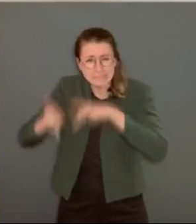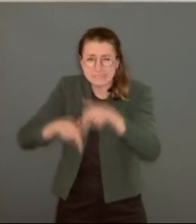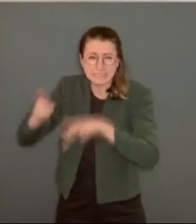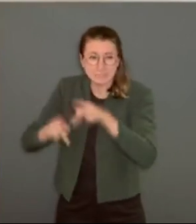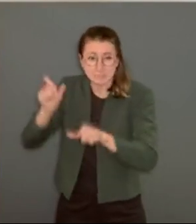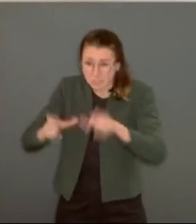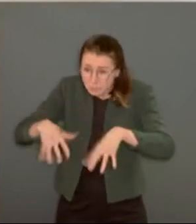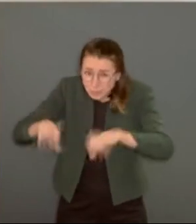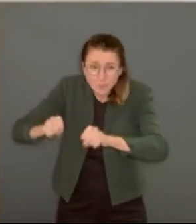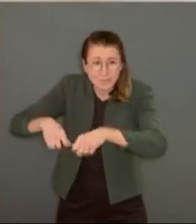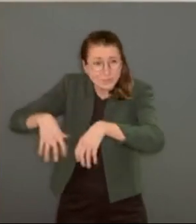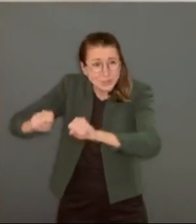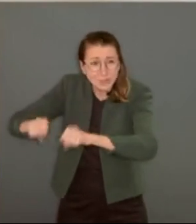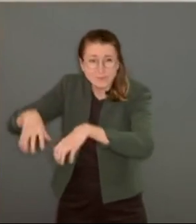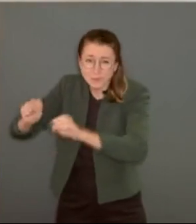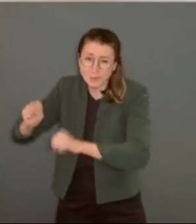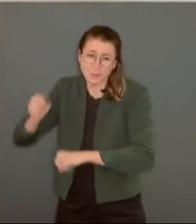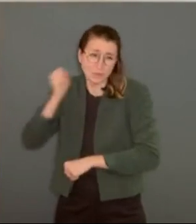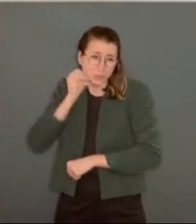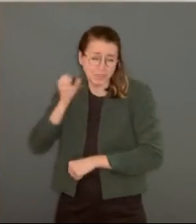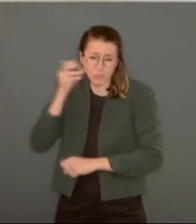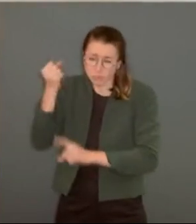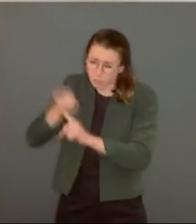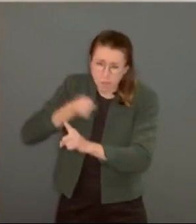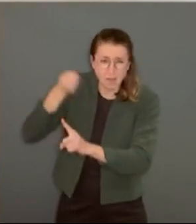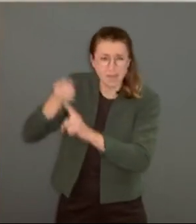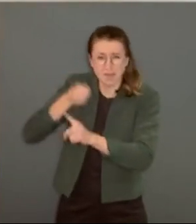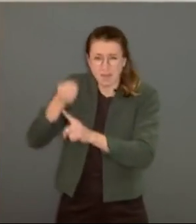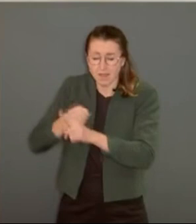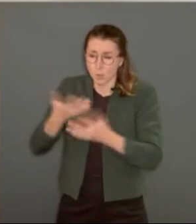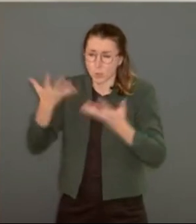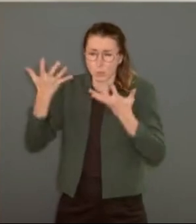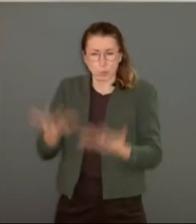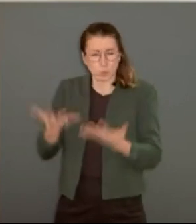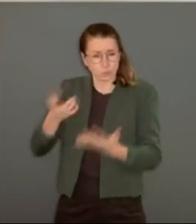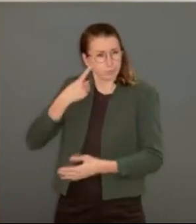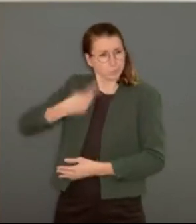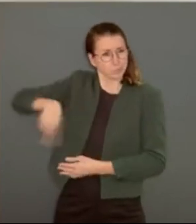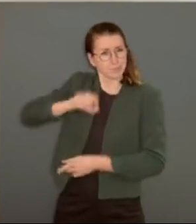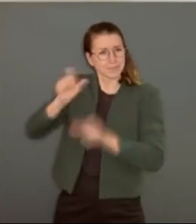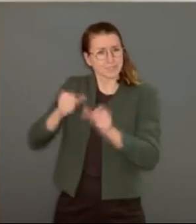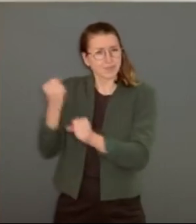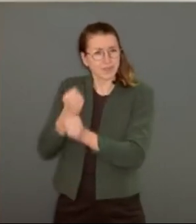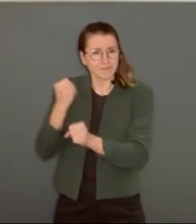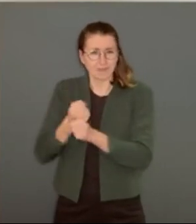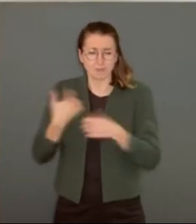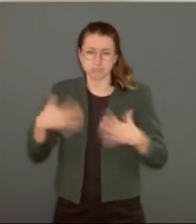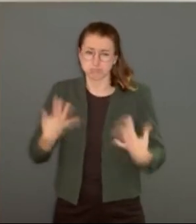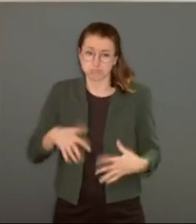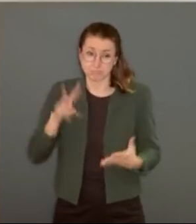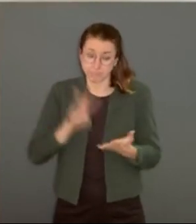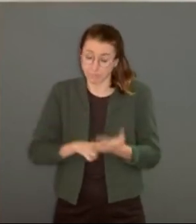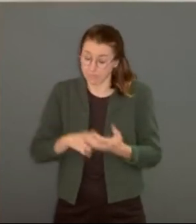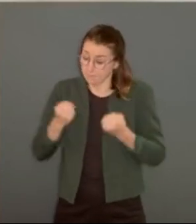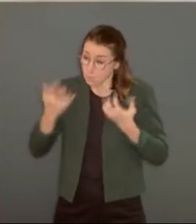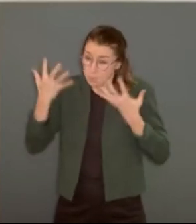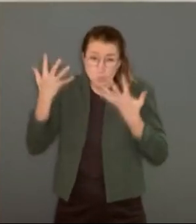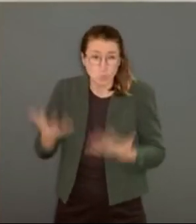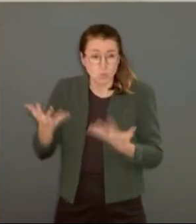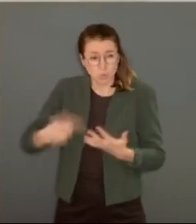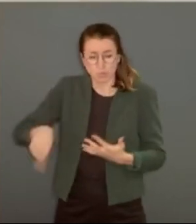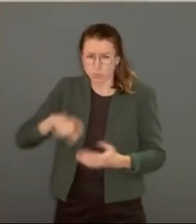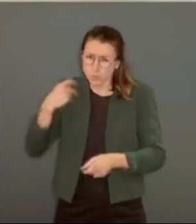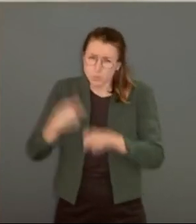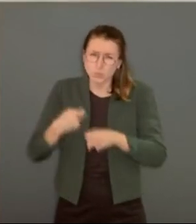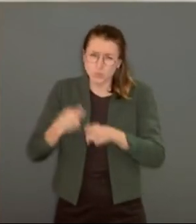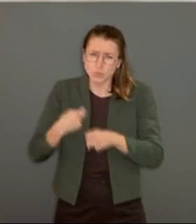jour, ils mènent une bataille. Ce qui se passe aujourd'hui est très lourd pour eux, est extrêmement lourd pour eux. Dans bon nombre d'hôpitaux, le